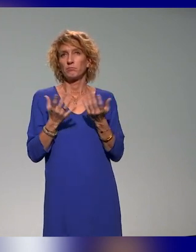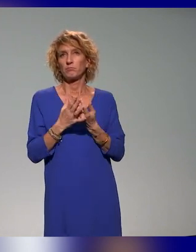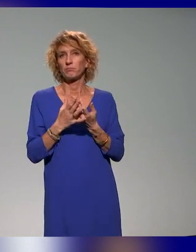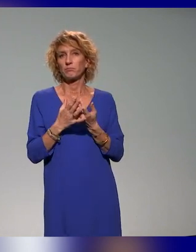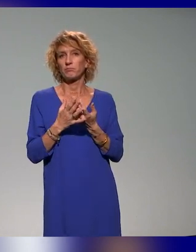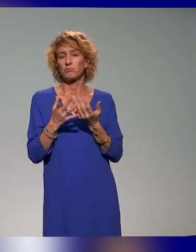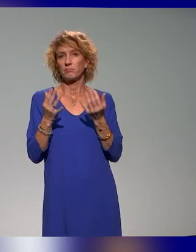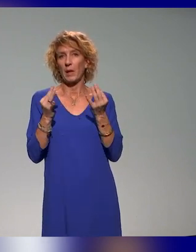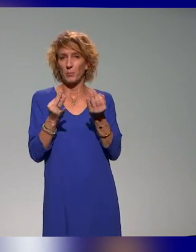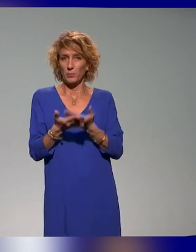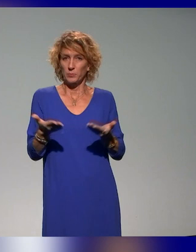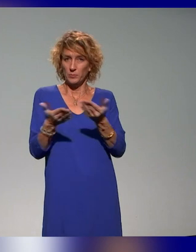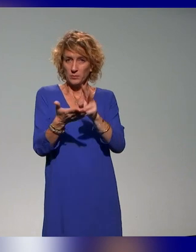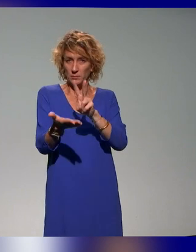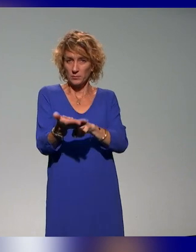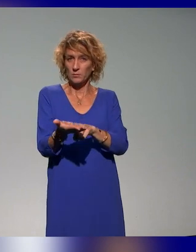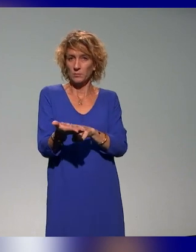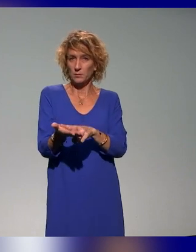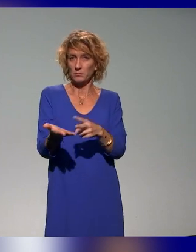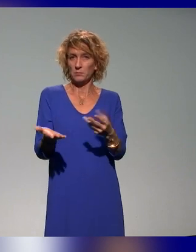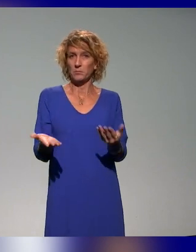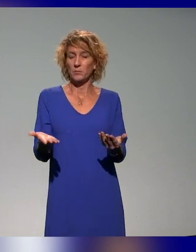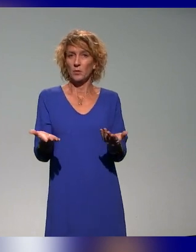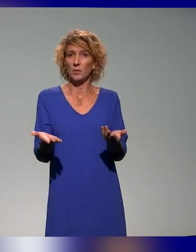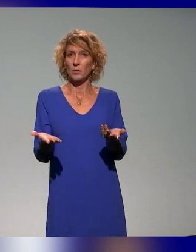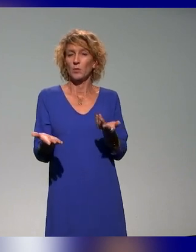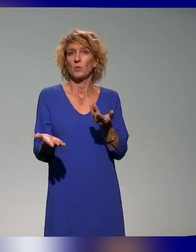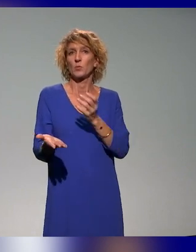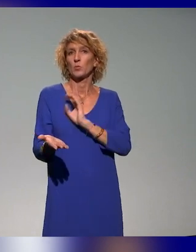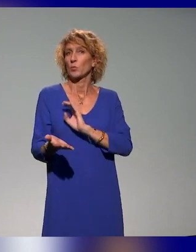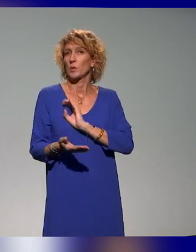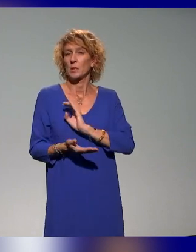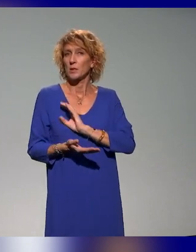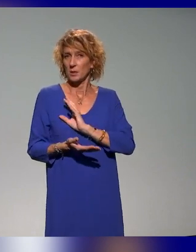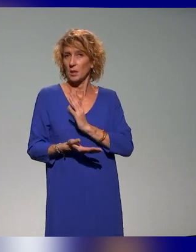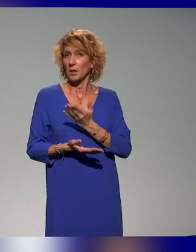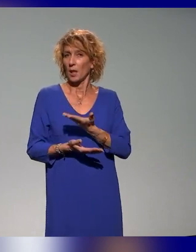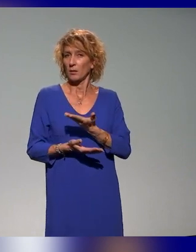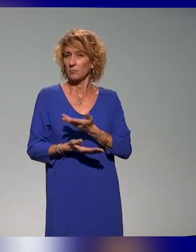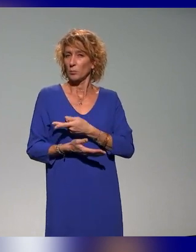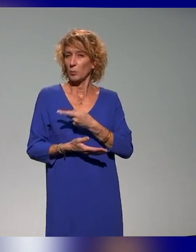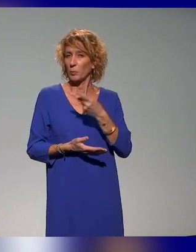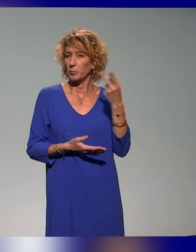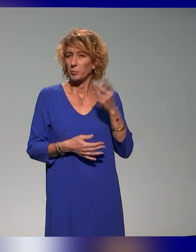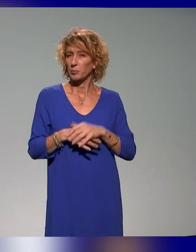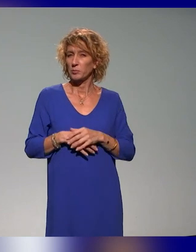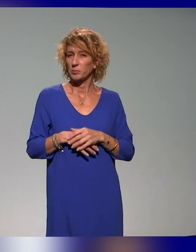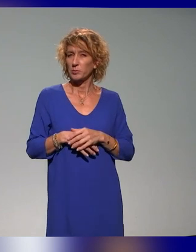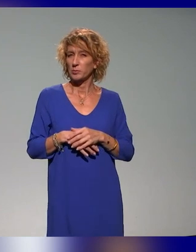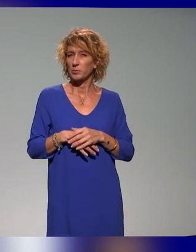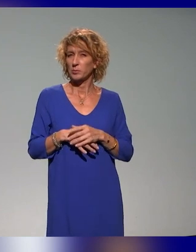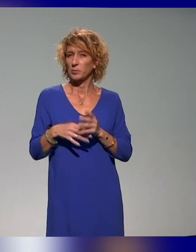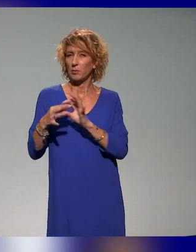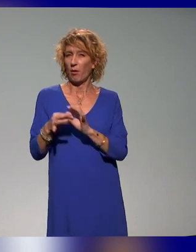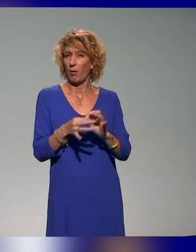de réalisme. On a essayé de faire les choses les plus réalistes possibles avec le DU